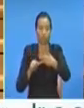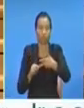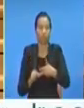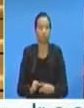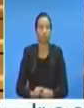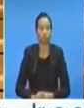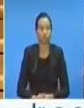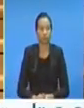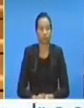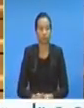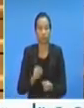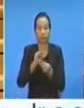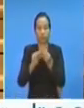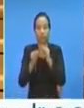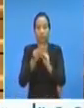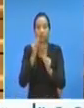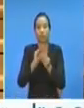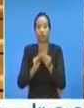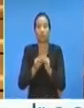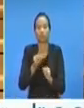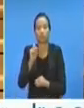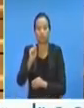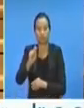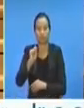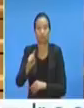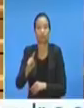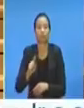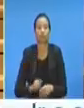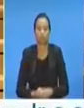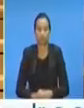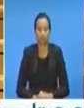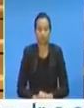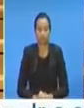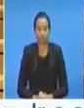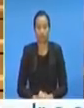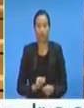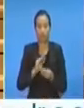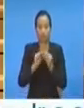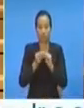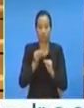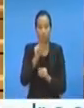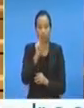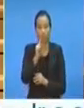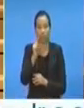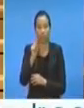ในเรื่องของหมายเลขโทรศัพท์ฉุกเฉินแห่งชาตินะครับซึ่งจะเกิดหมายเลข